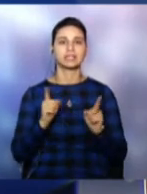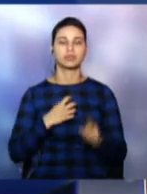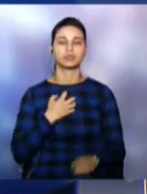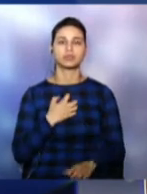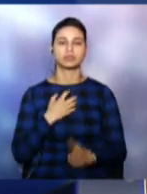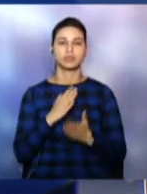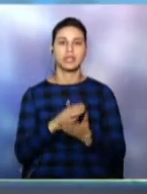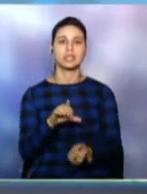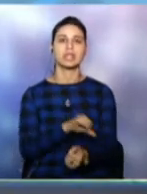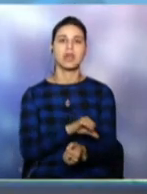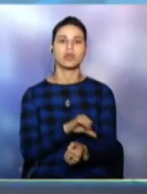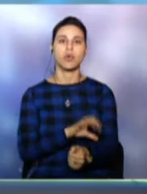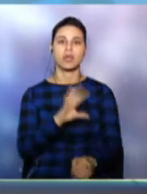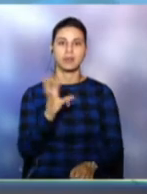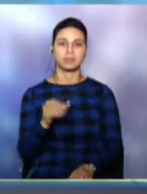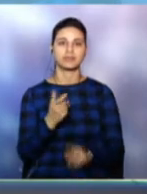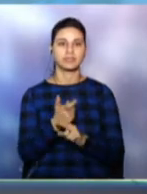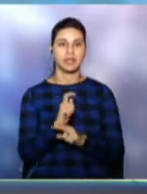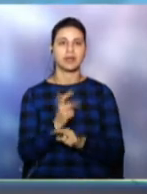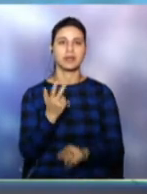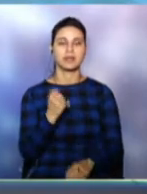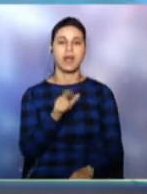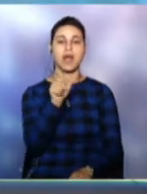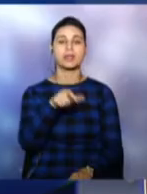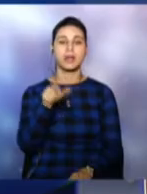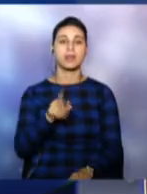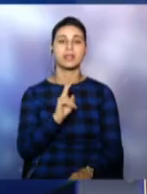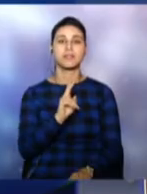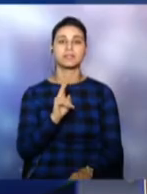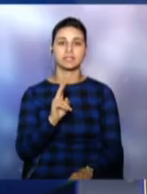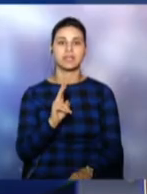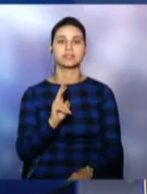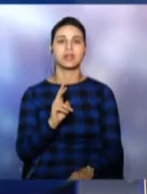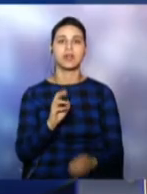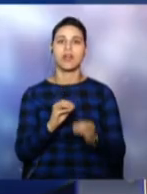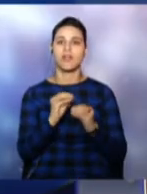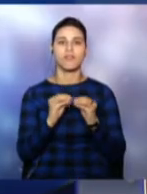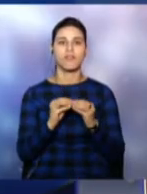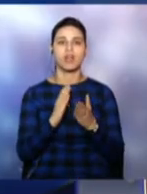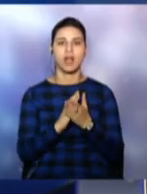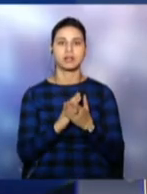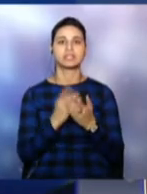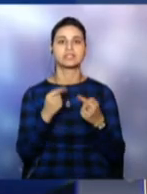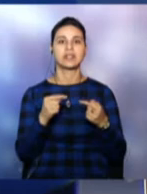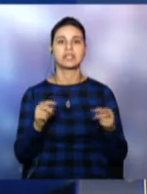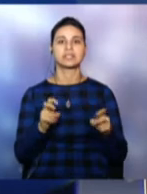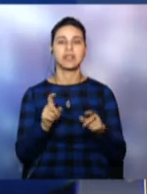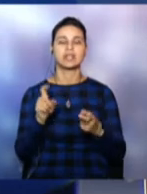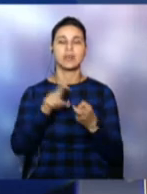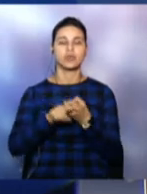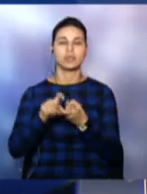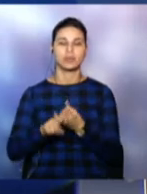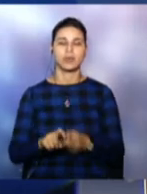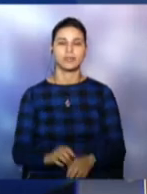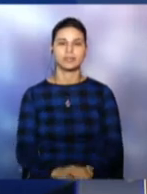მნიშვნელოვანია ნარკოლოგებისთვის. ადამიანებისთვის, რომლებსაც გაუთავებლად უწევთ გამკლავება სხვადასხვა ტიპის